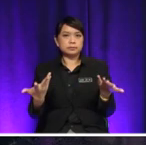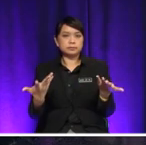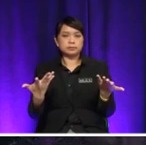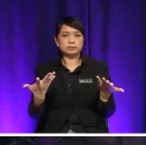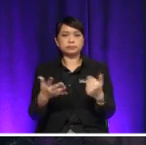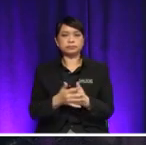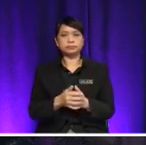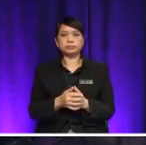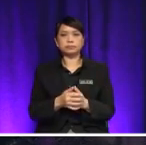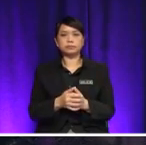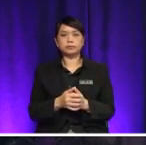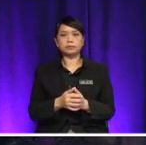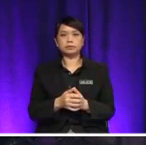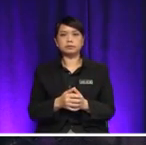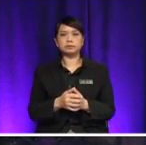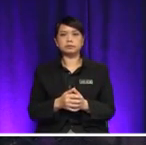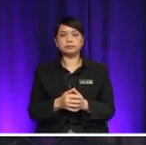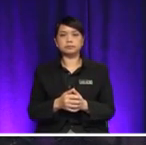360 betul